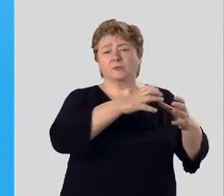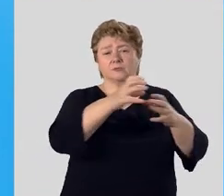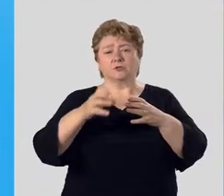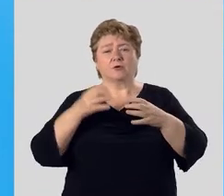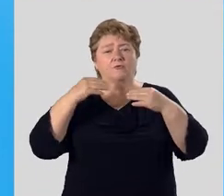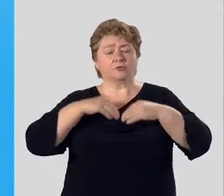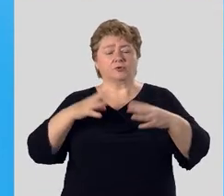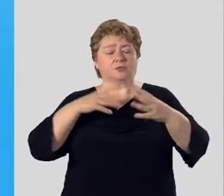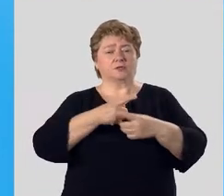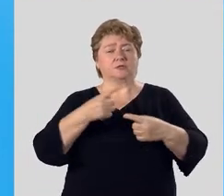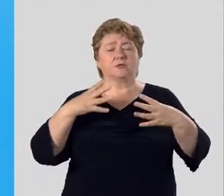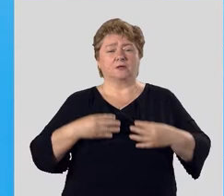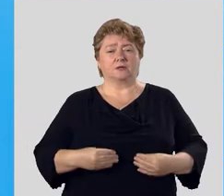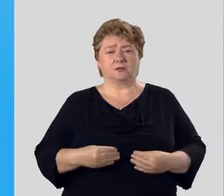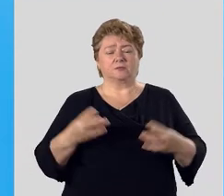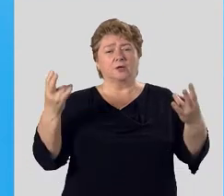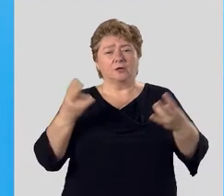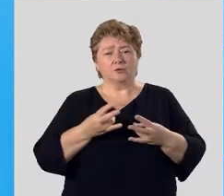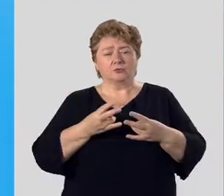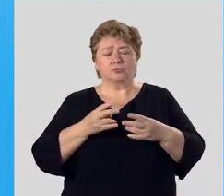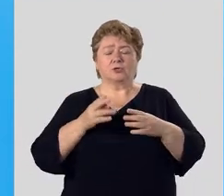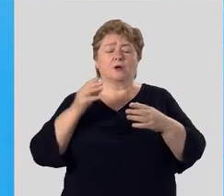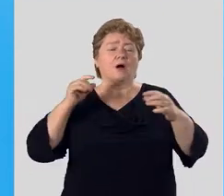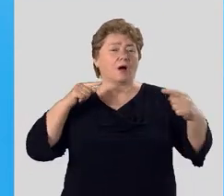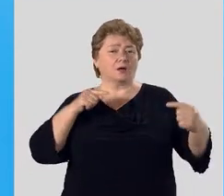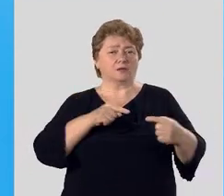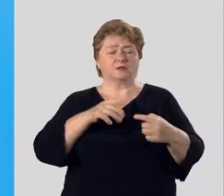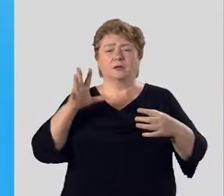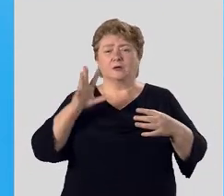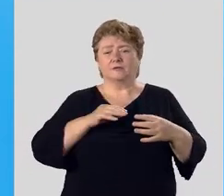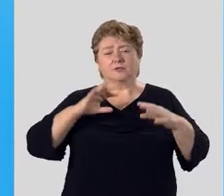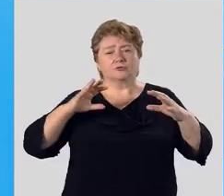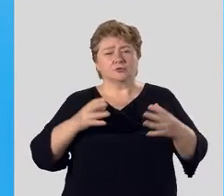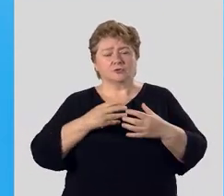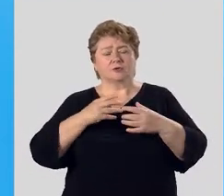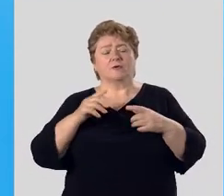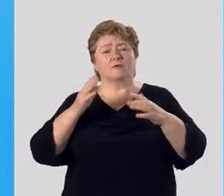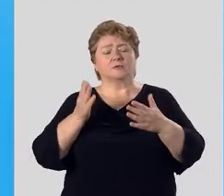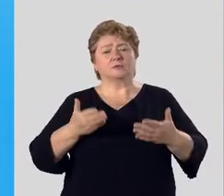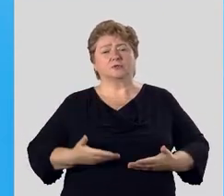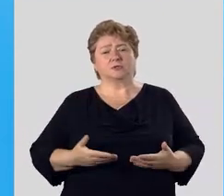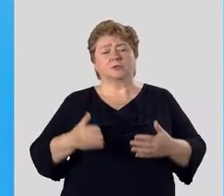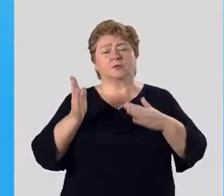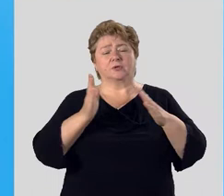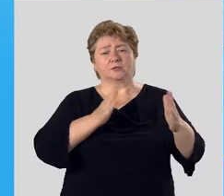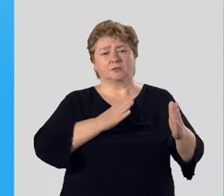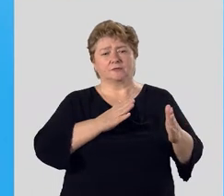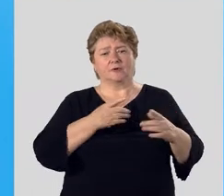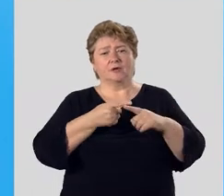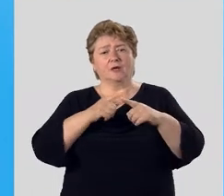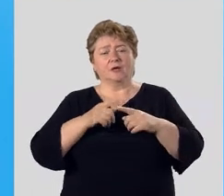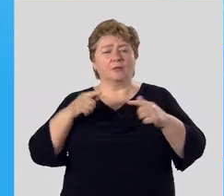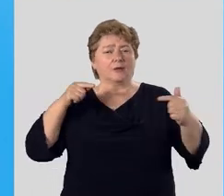постоянства внутренней среды организма необходима координация всех происходящих в нем жизненных процессов.